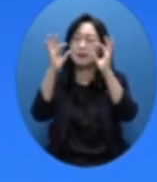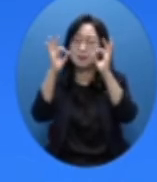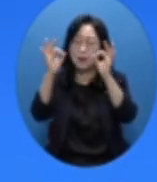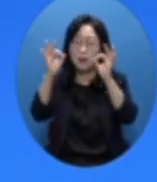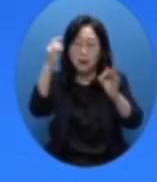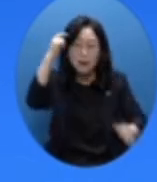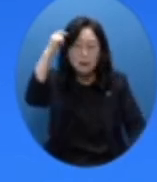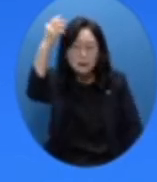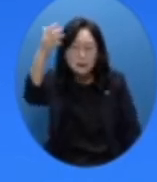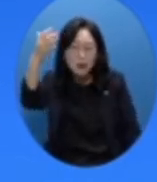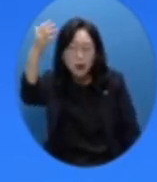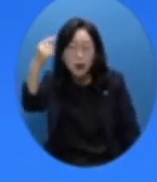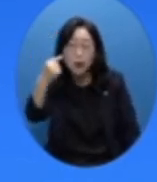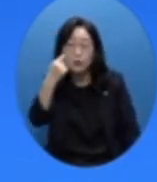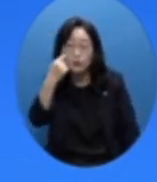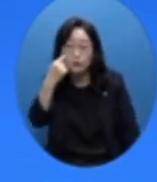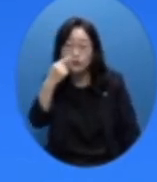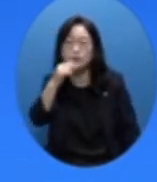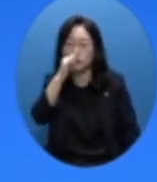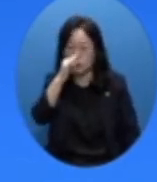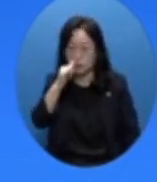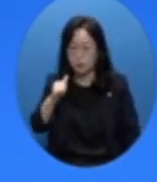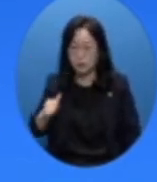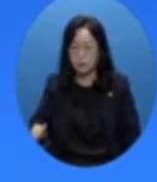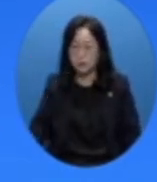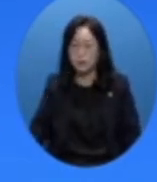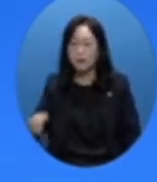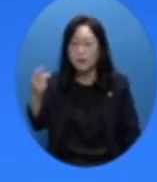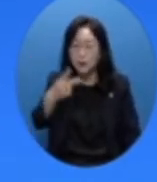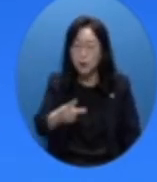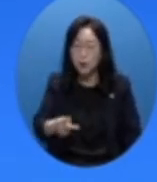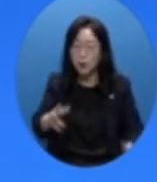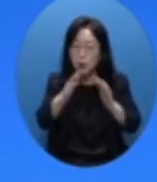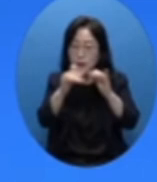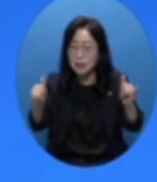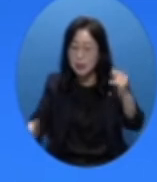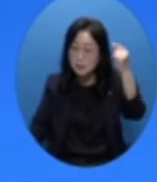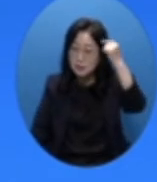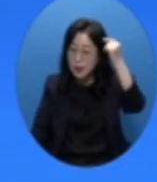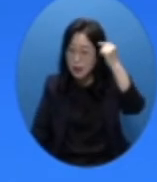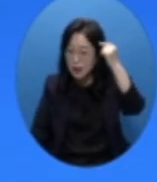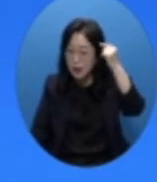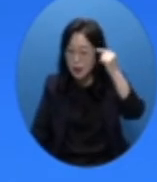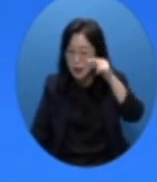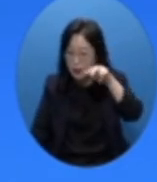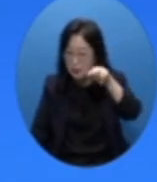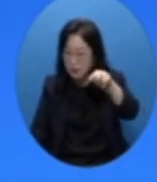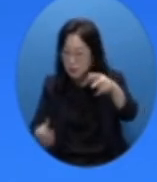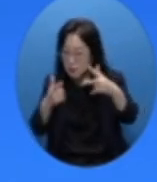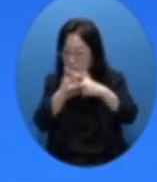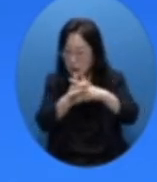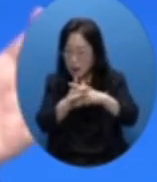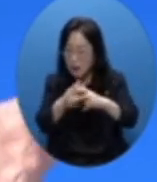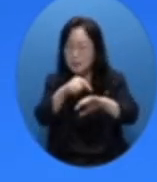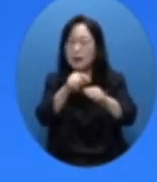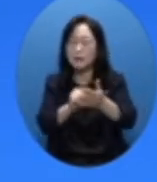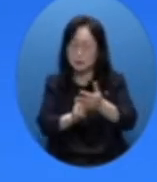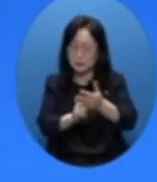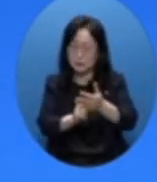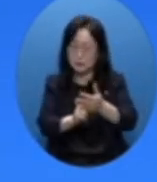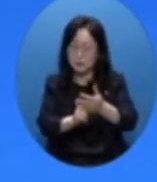영의 눈이 있고 또 사람의 생각을 바라보는 마음의 눈이 있고 또 판결